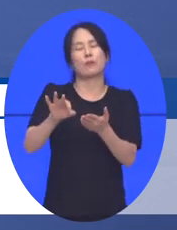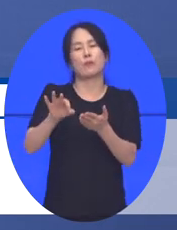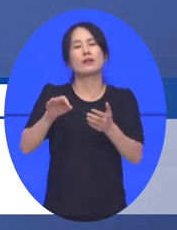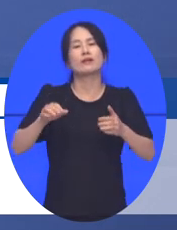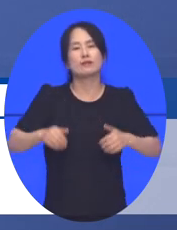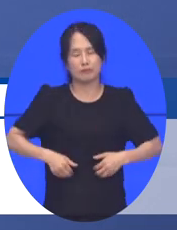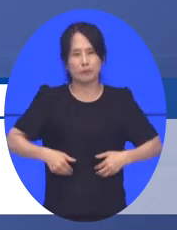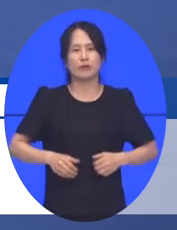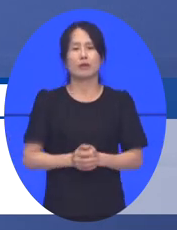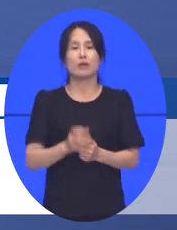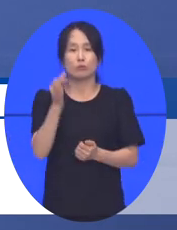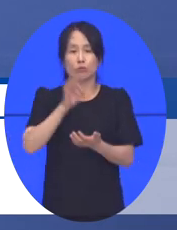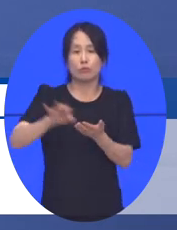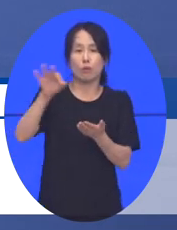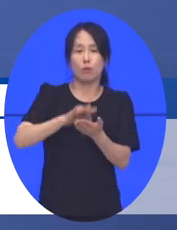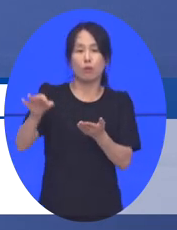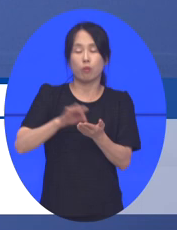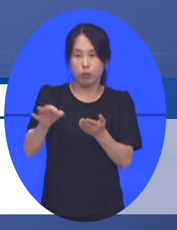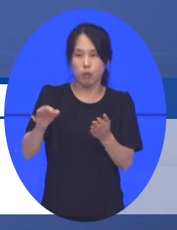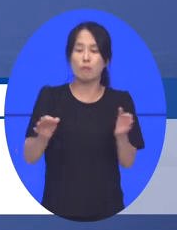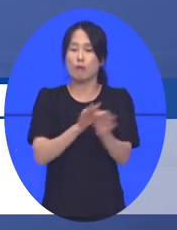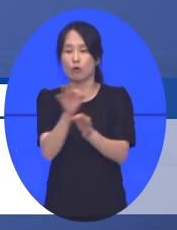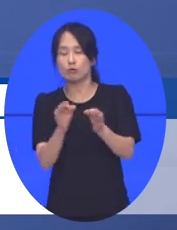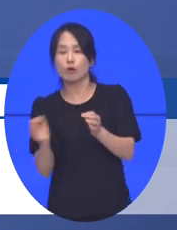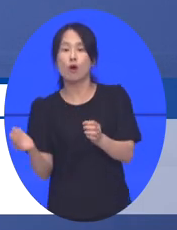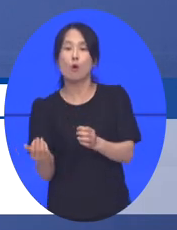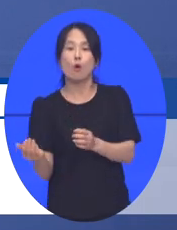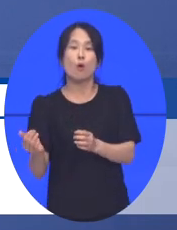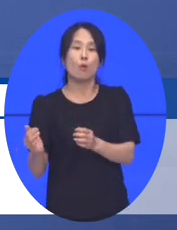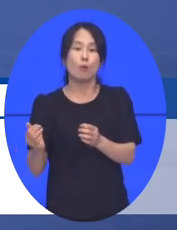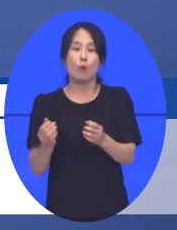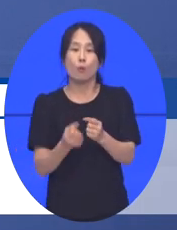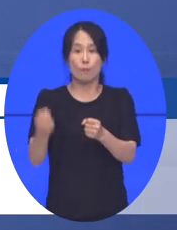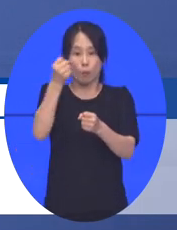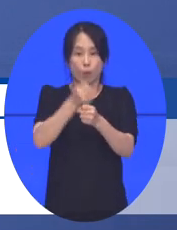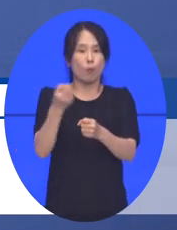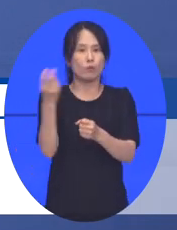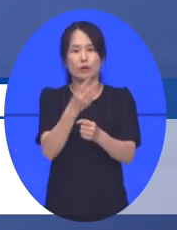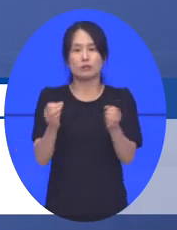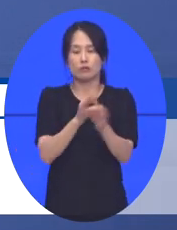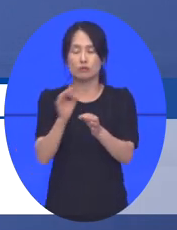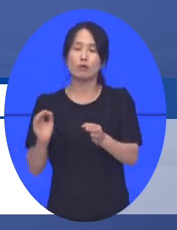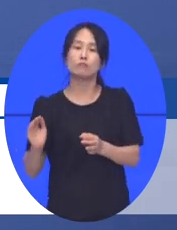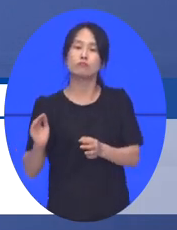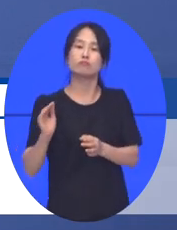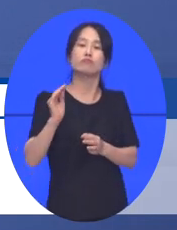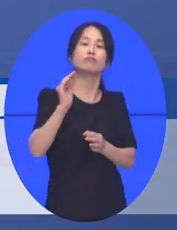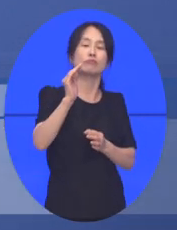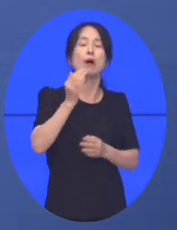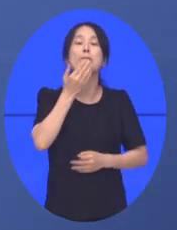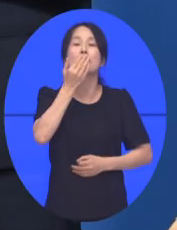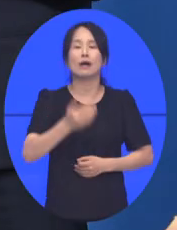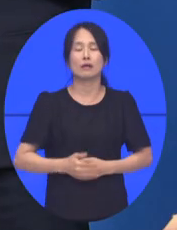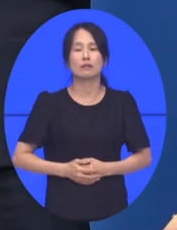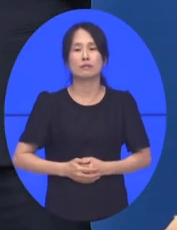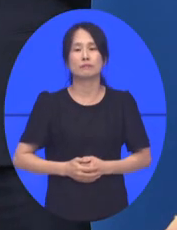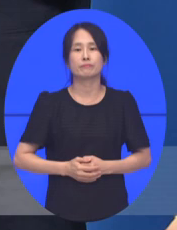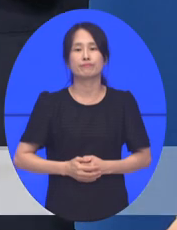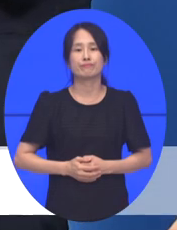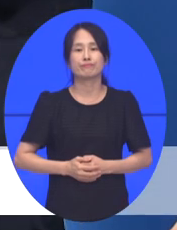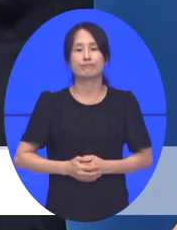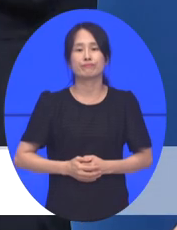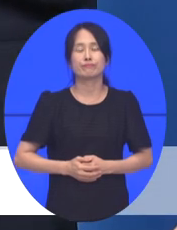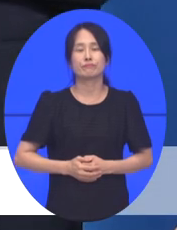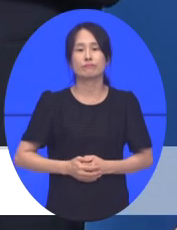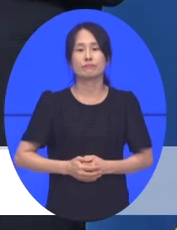때입니다 돈을 써야 경기가 회복되면서 다시 우리 경제가 성장 궤도에 오를 수 있습니다